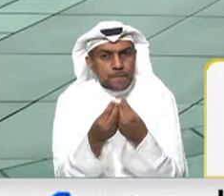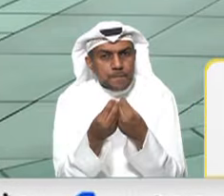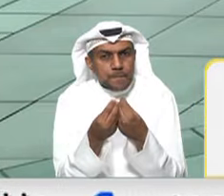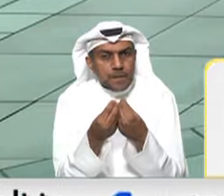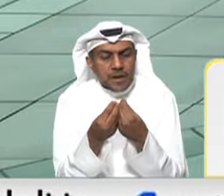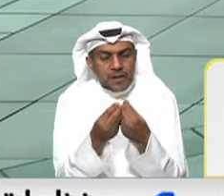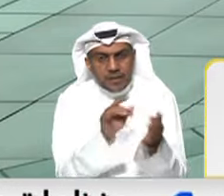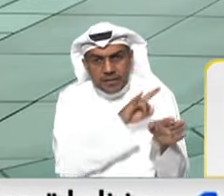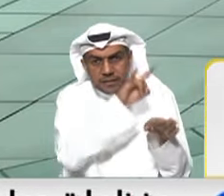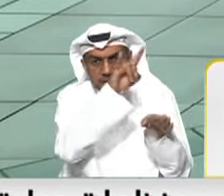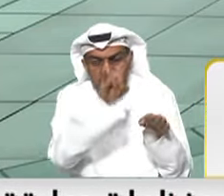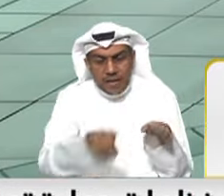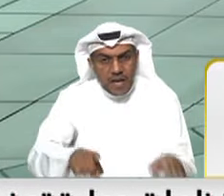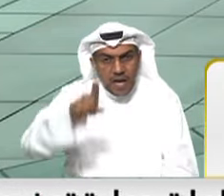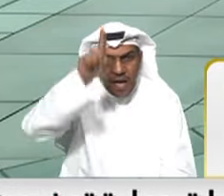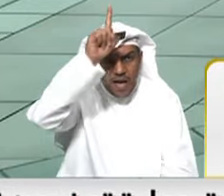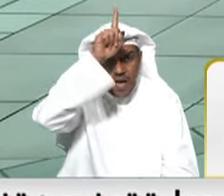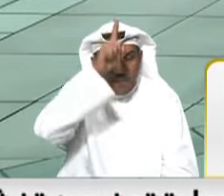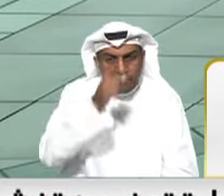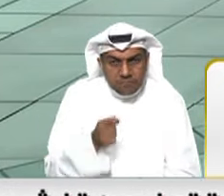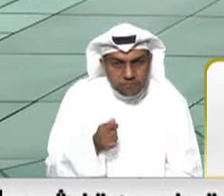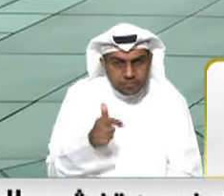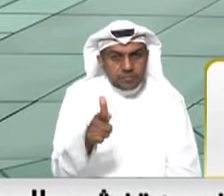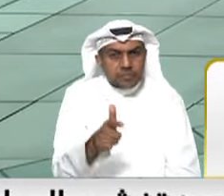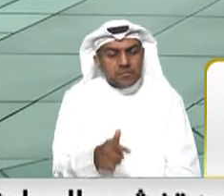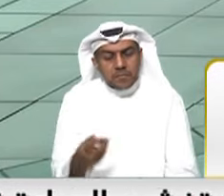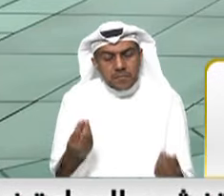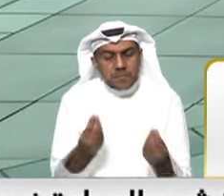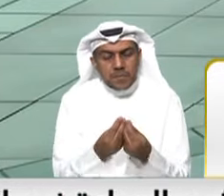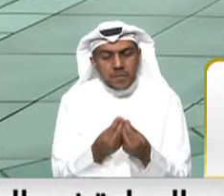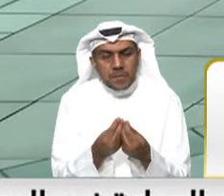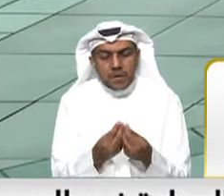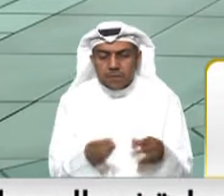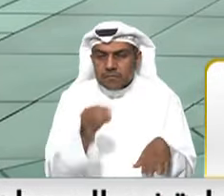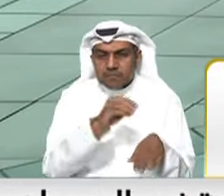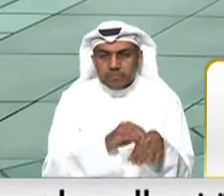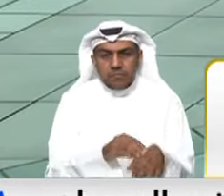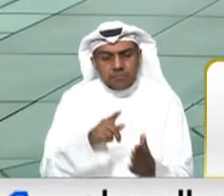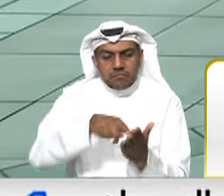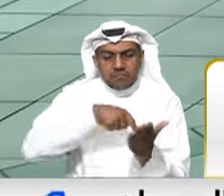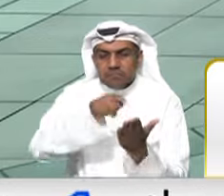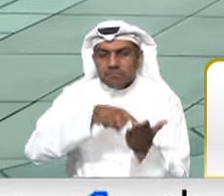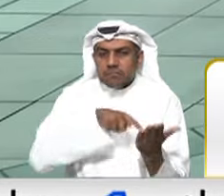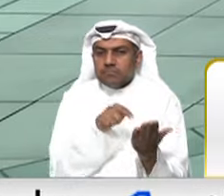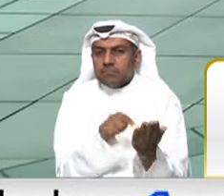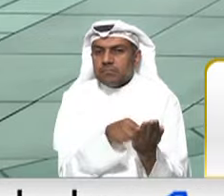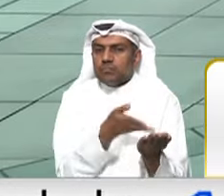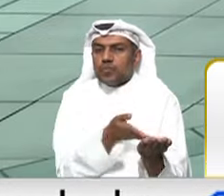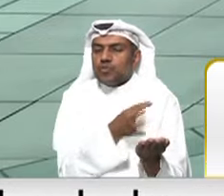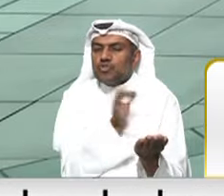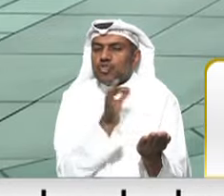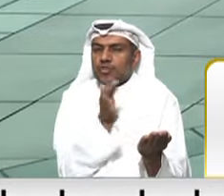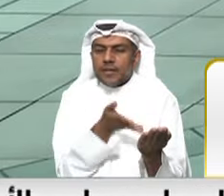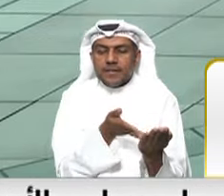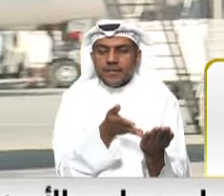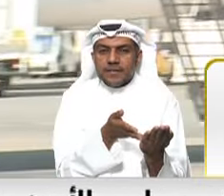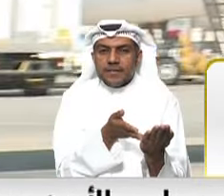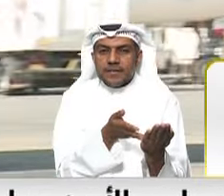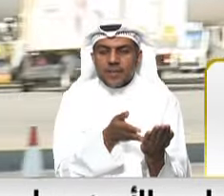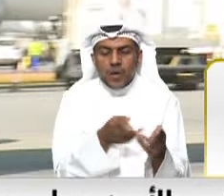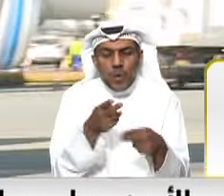يقدر يشتري تذكرته عن طريق الابليكيشن أو الموقع الرسمي للخطوط الجوية